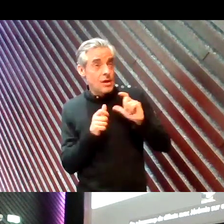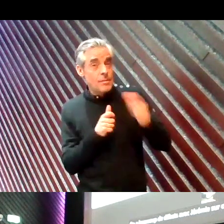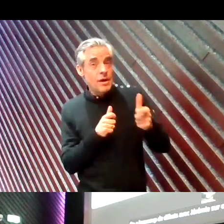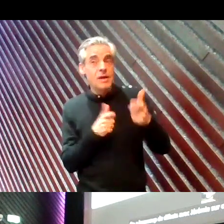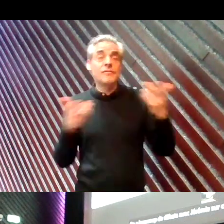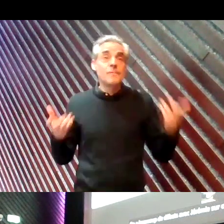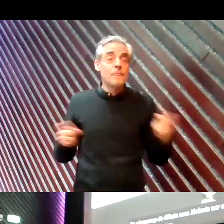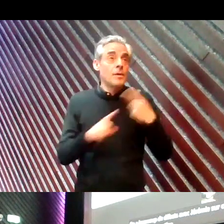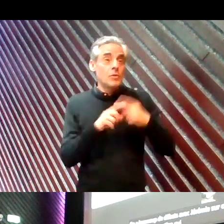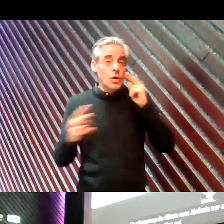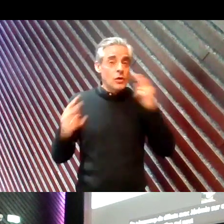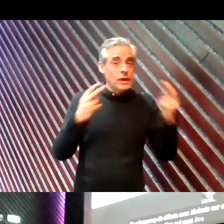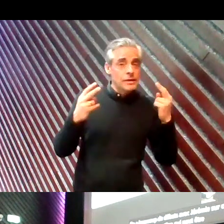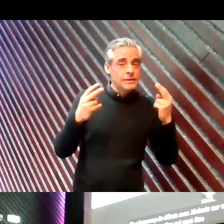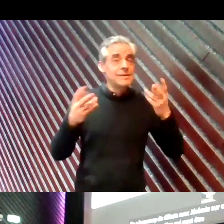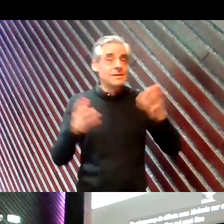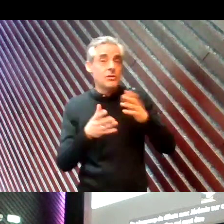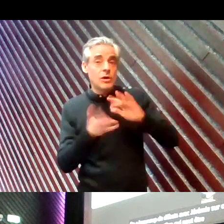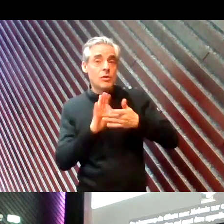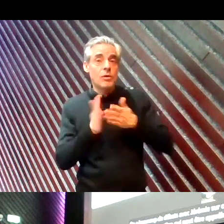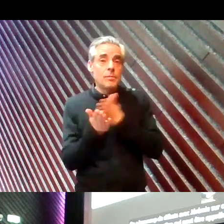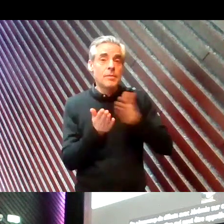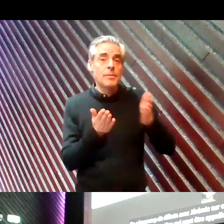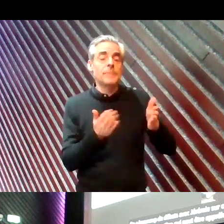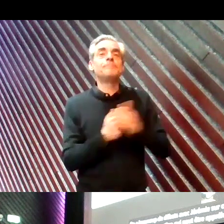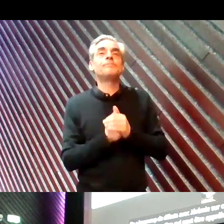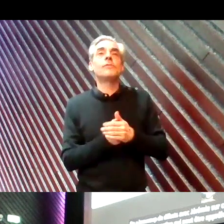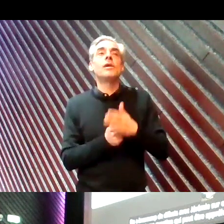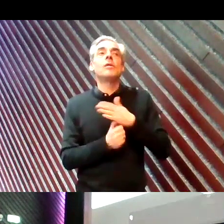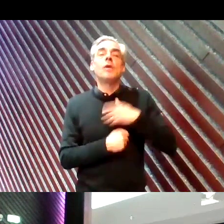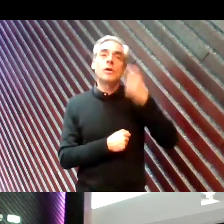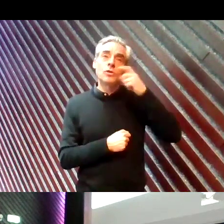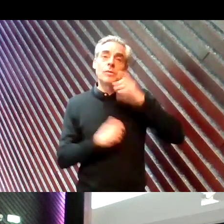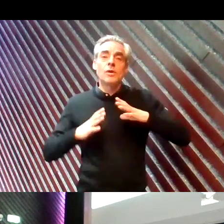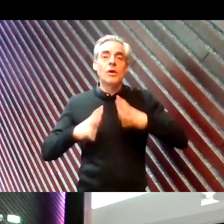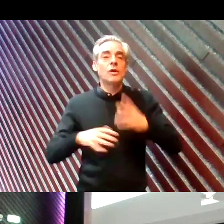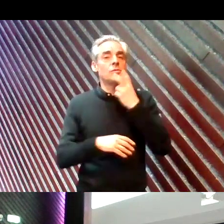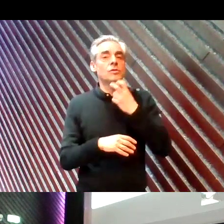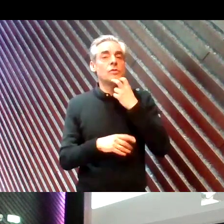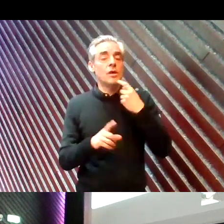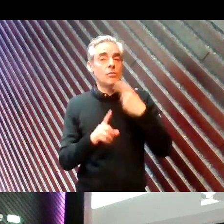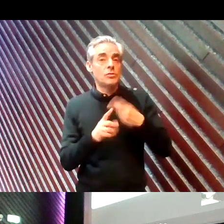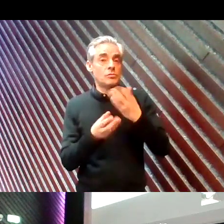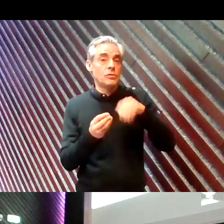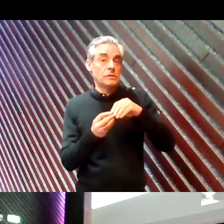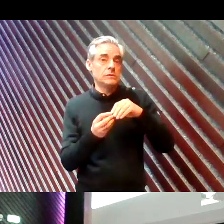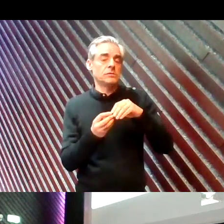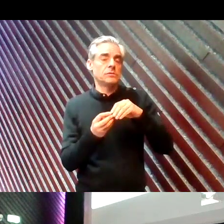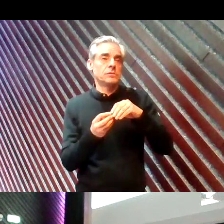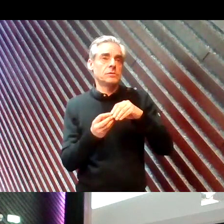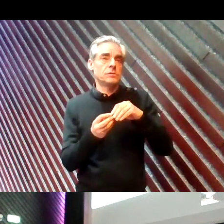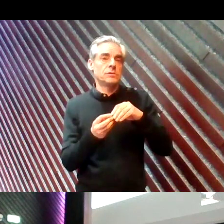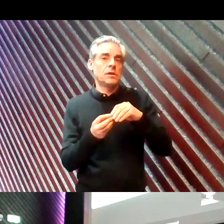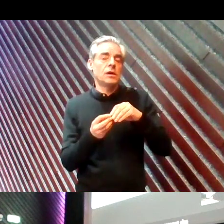appréhender et regarder quels sont les leviers. Et moi, je vois dans l'engagement des citoyens aussi, pour terminer, pour ne être trop longue,